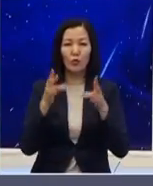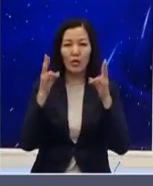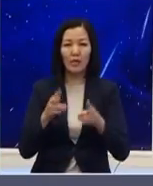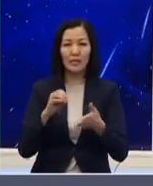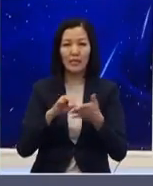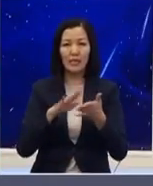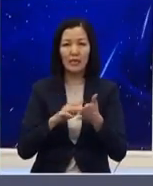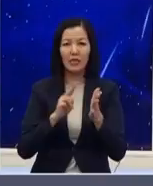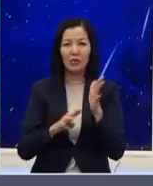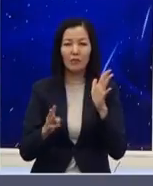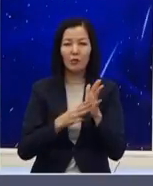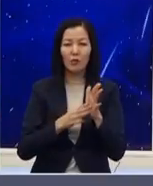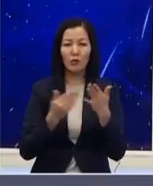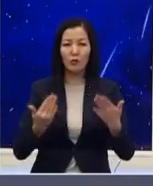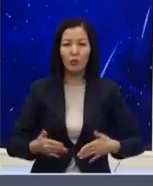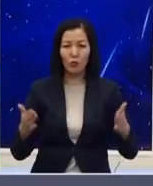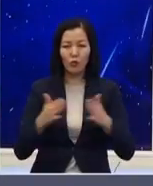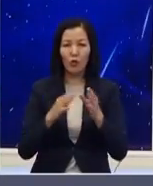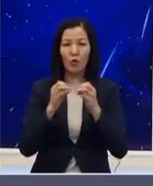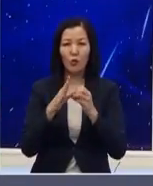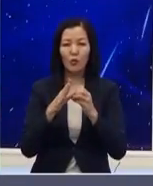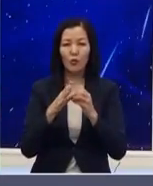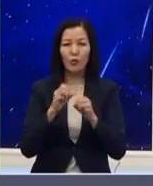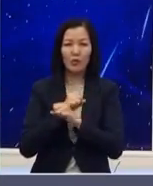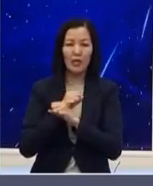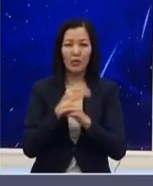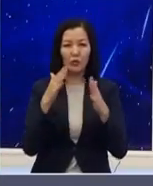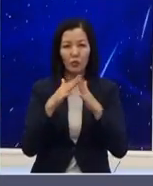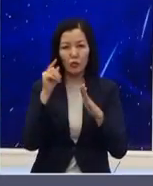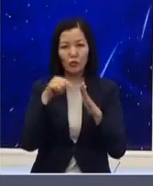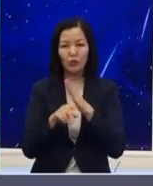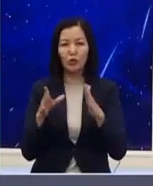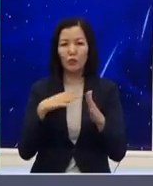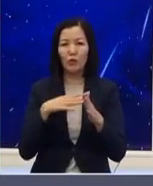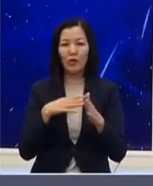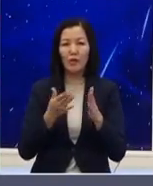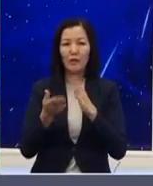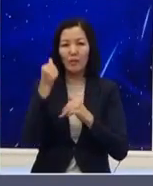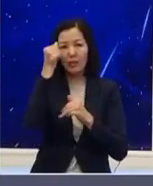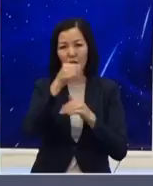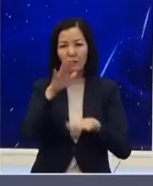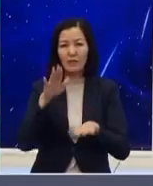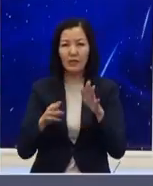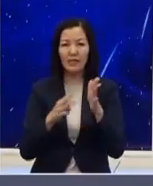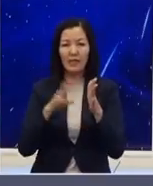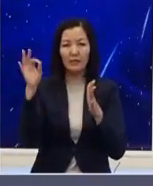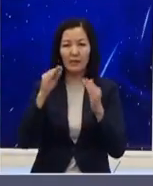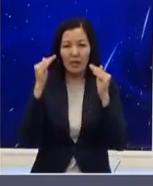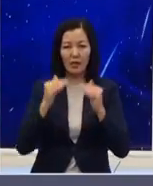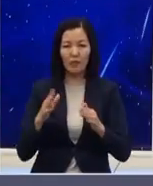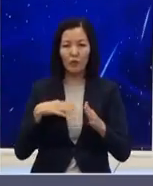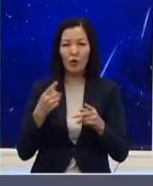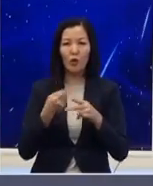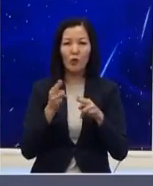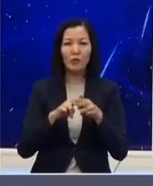тіркелді. Оның 79-ы тұрғын үйлерде, 14-і саяжайларда орын алған. Бұл көрсеткіш былтырғы жылмен салыстырғанда 8%-ға азайып